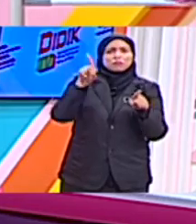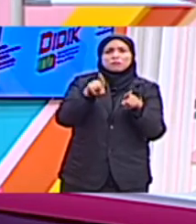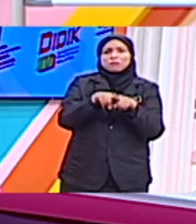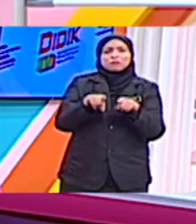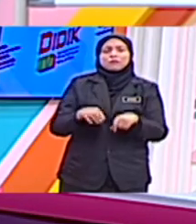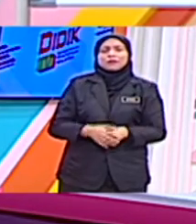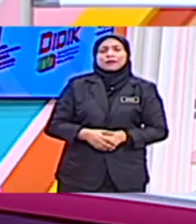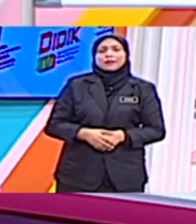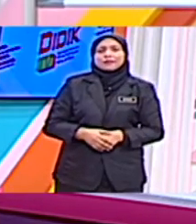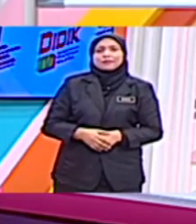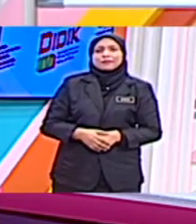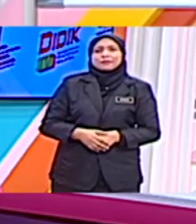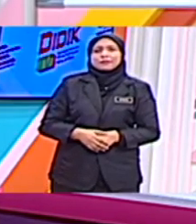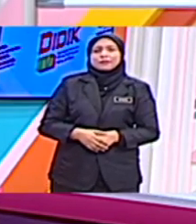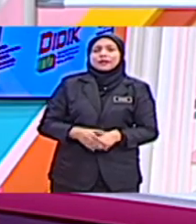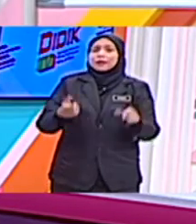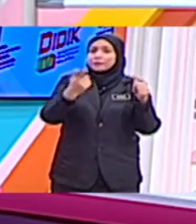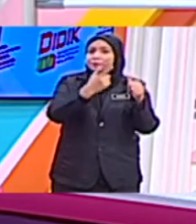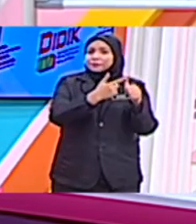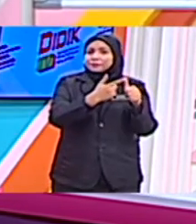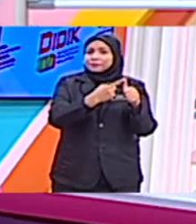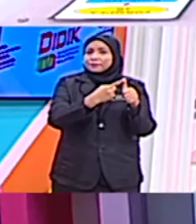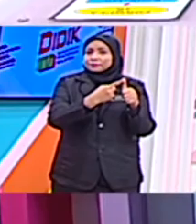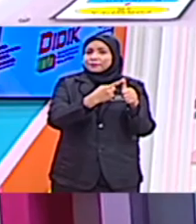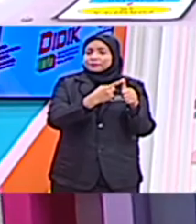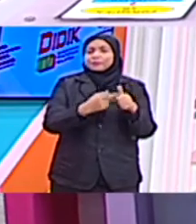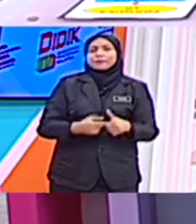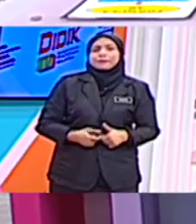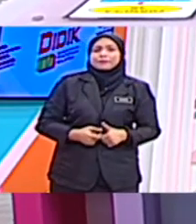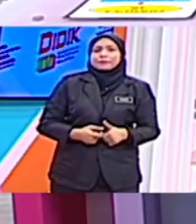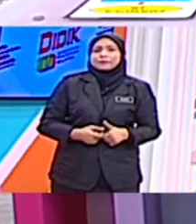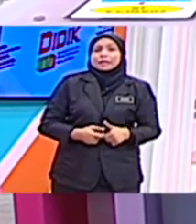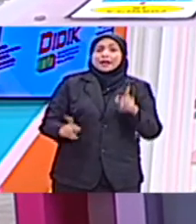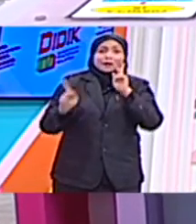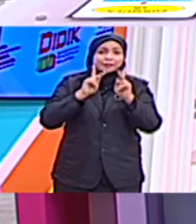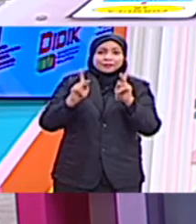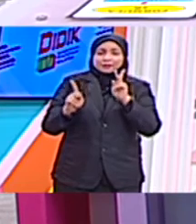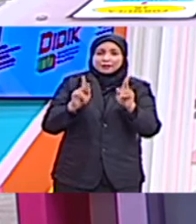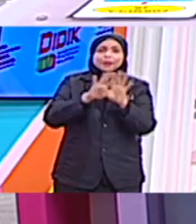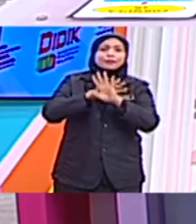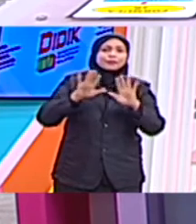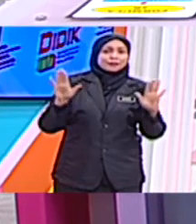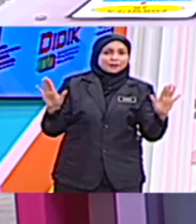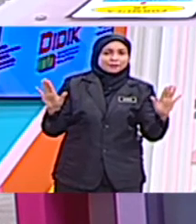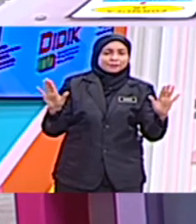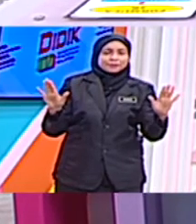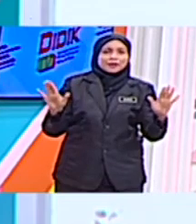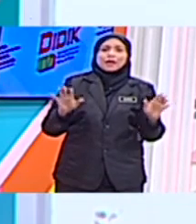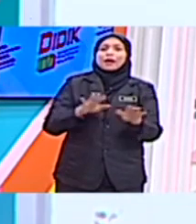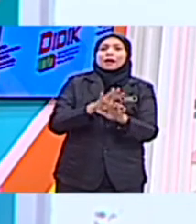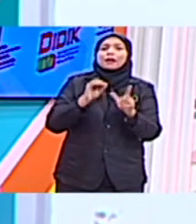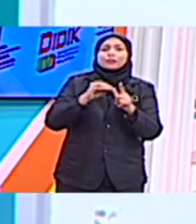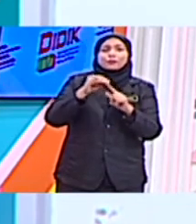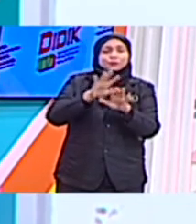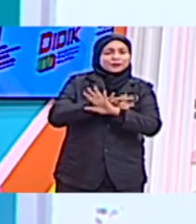lakukan jika berlaku sentuhan tidak selamat. Okey, yang pertama. Macam tadilah yang cikgu dah ajar, katakan tidak atau Janganlah